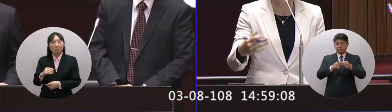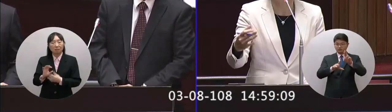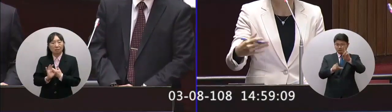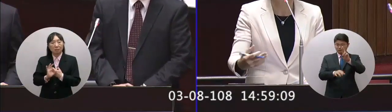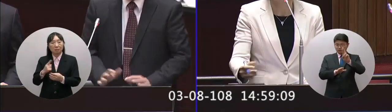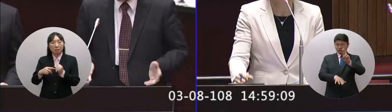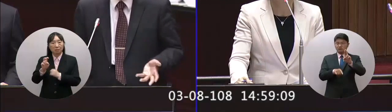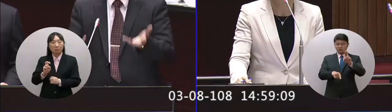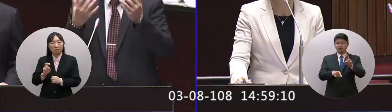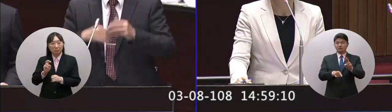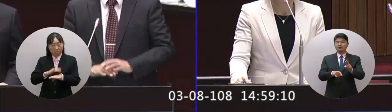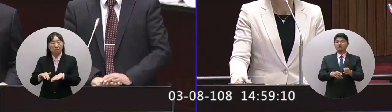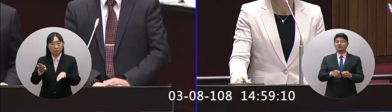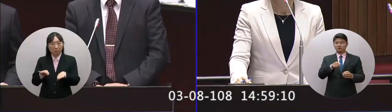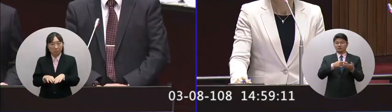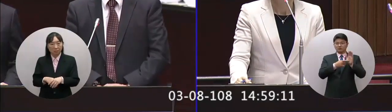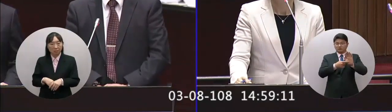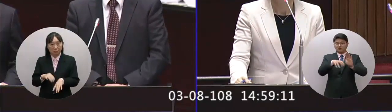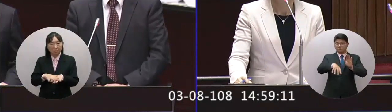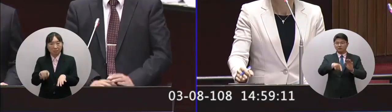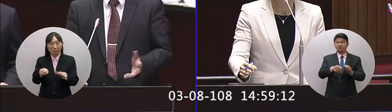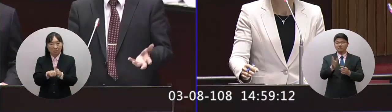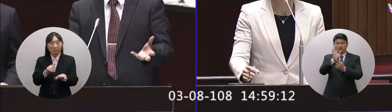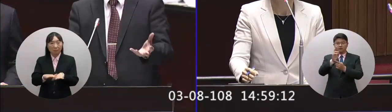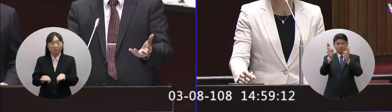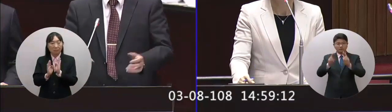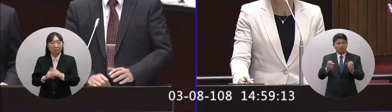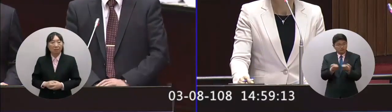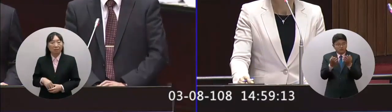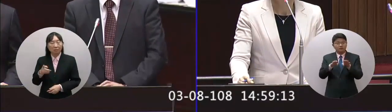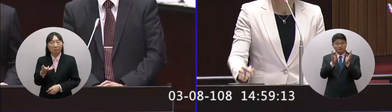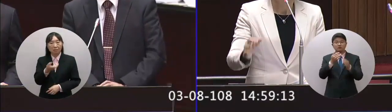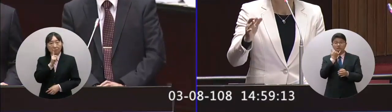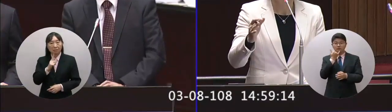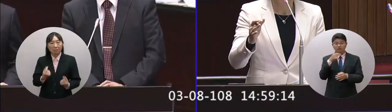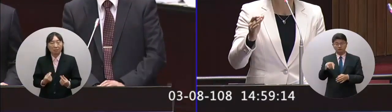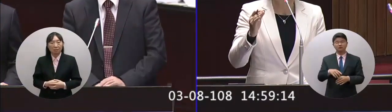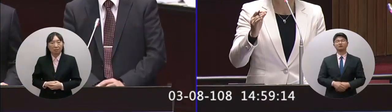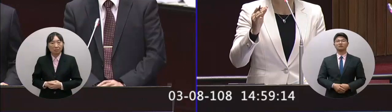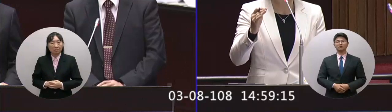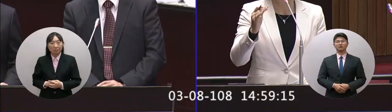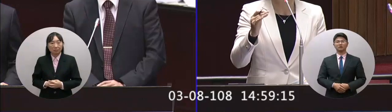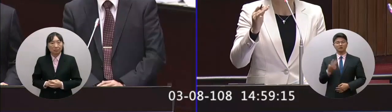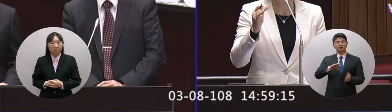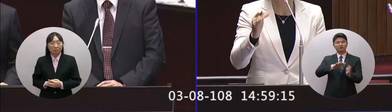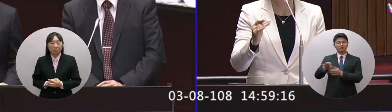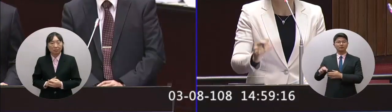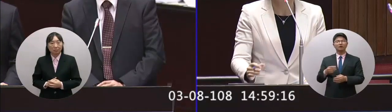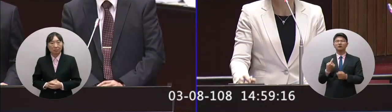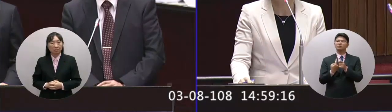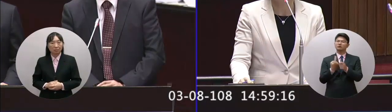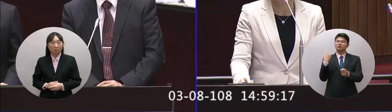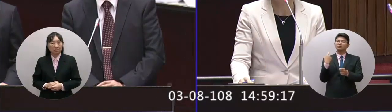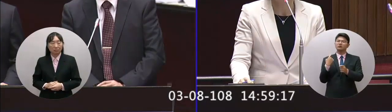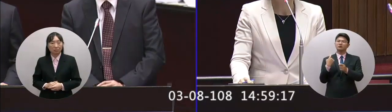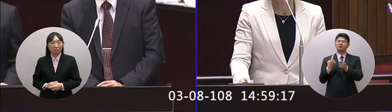厂那边就可以开始发电。 对对，迄大家感受出来，啊无大家拢讲嘴咧讲。 是，另外就是讲，之前哈，在去